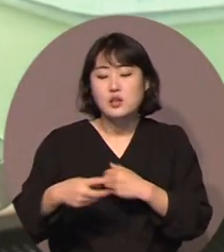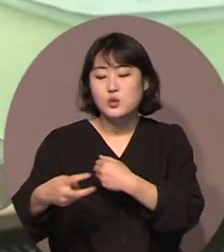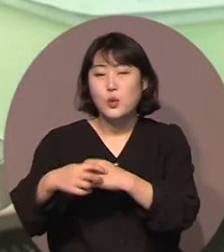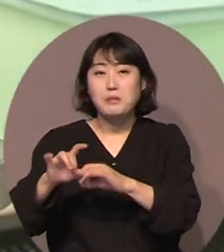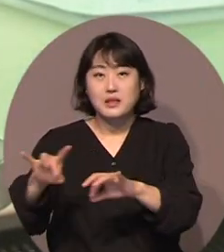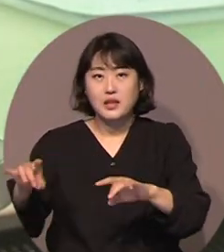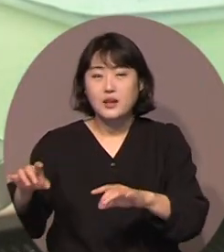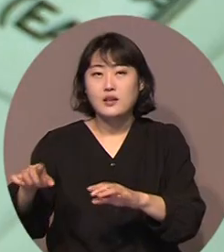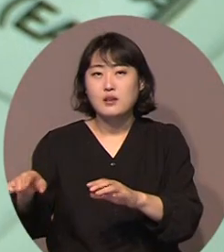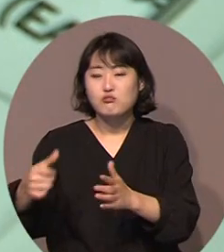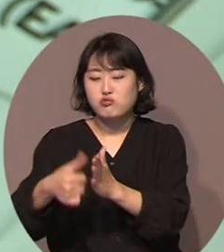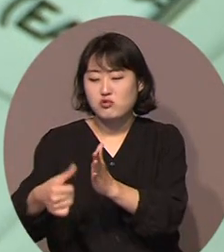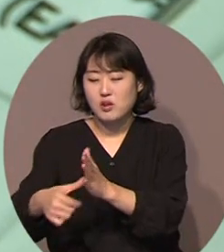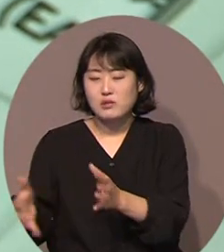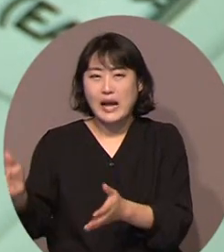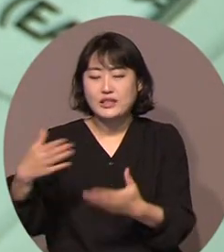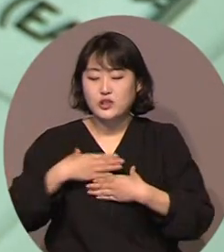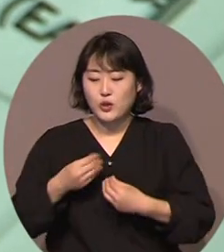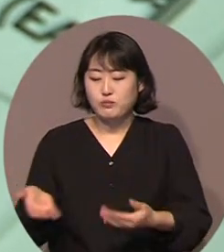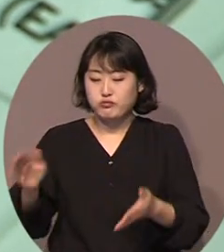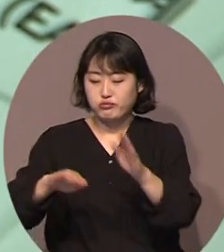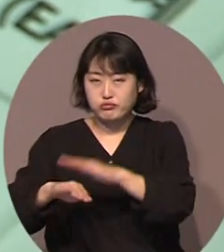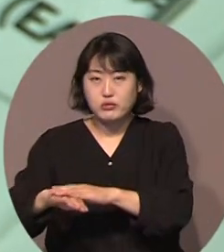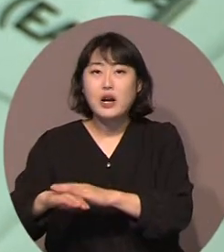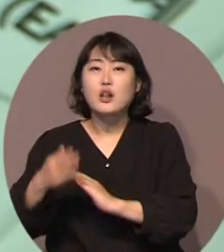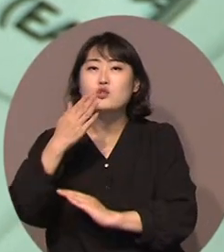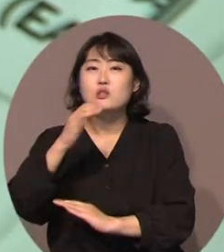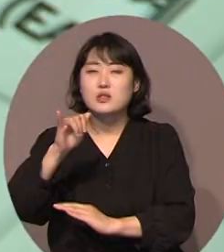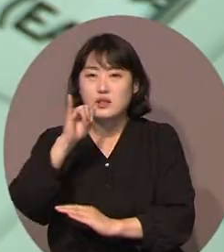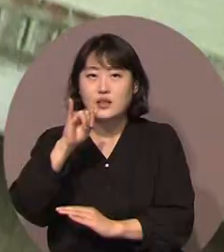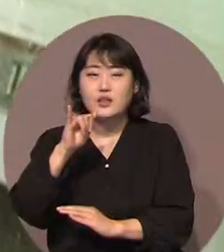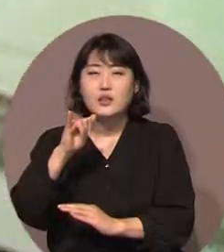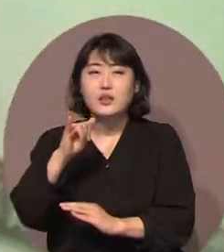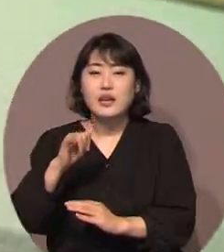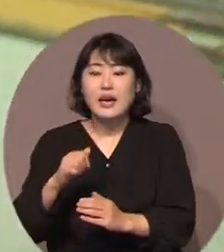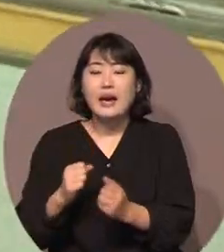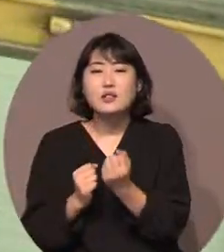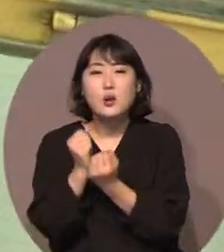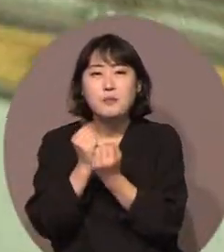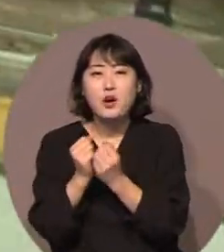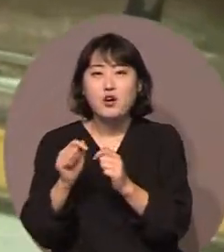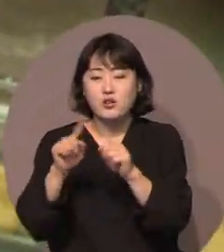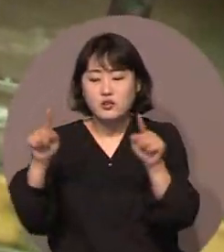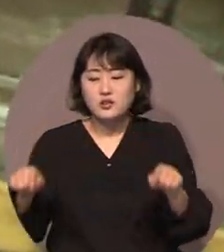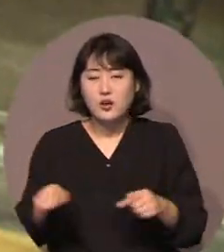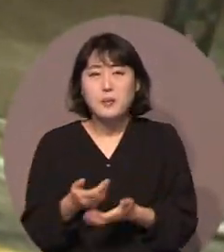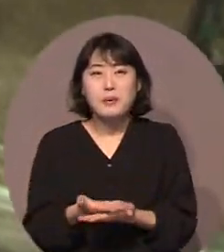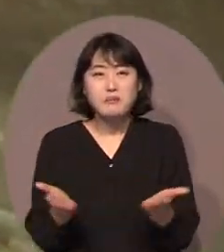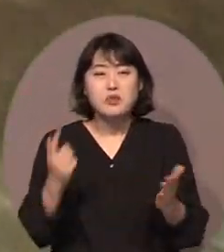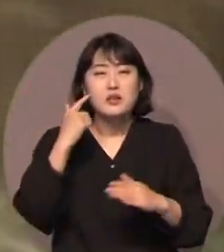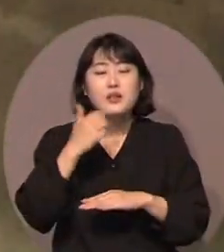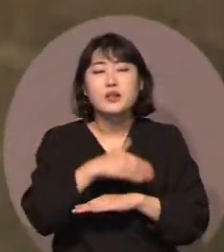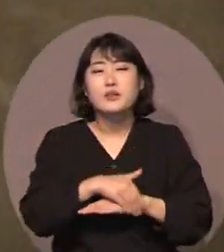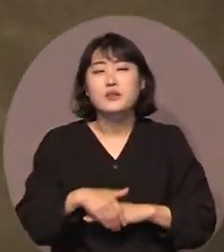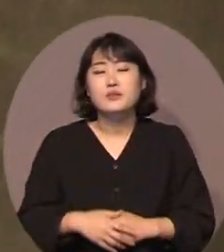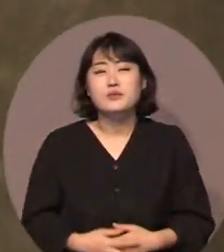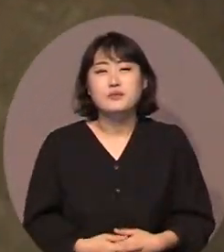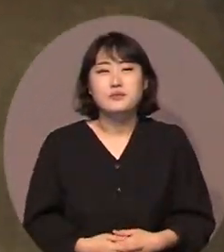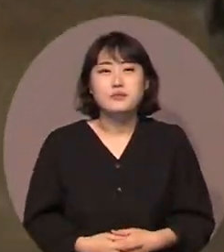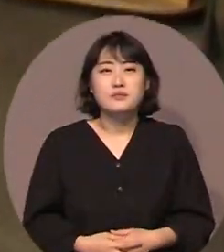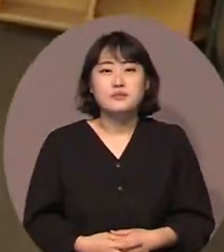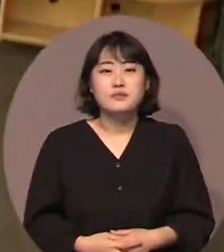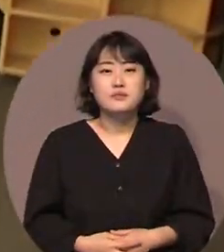의료기관에서 수은 폐기물을 안전하게 포장해 운반할 수 있도록 안전관리 안내서를 배포할 계획입니다 MBC 뉴스